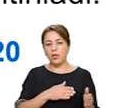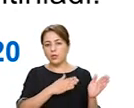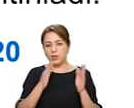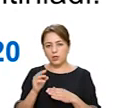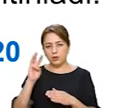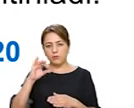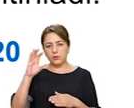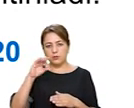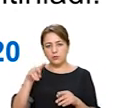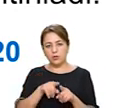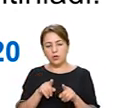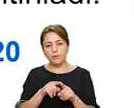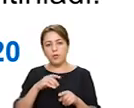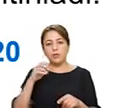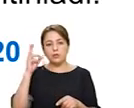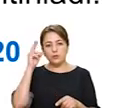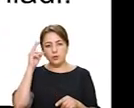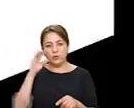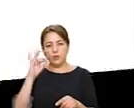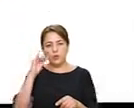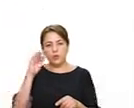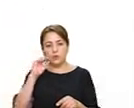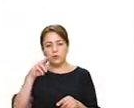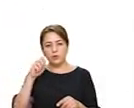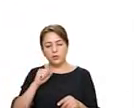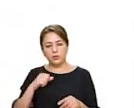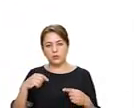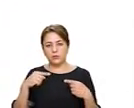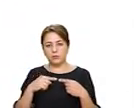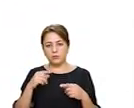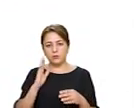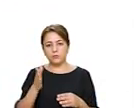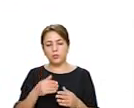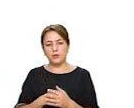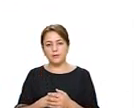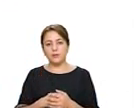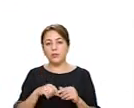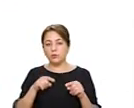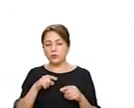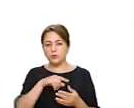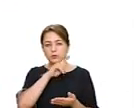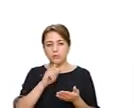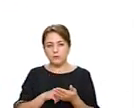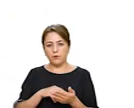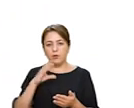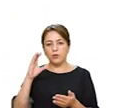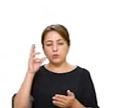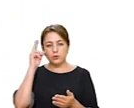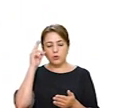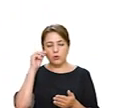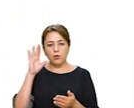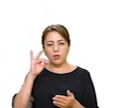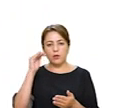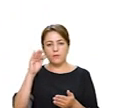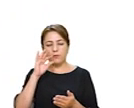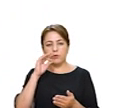misolimiz ham aynan sonli ifodaga misol bo'la olar ekan. Endi shu o'rinda savol. Sonli ifodaning